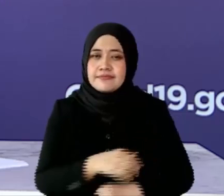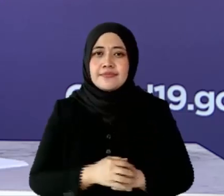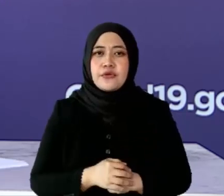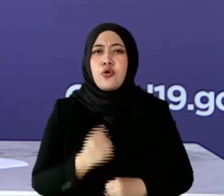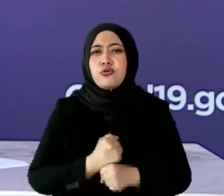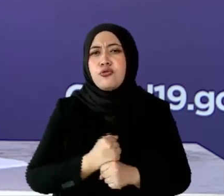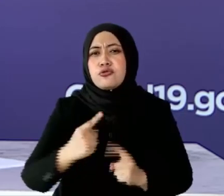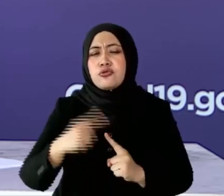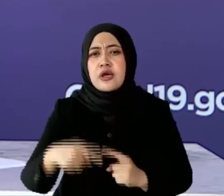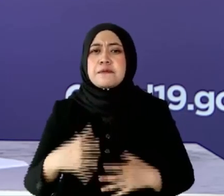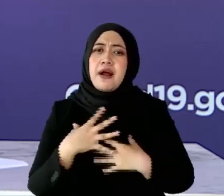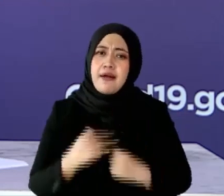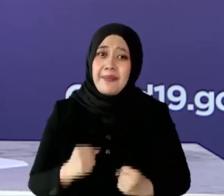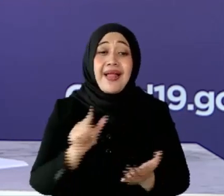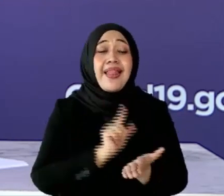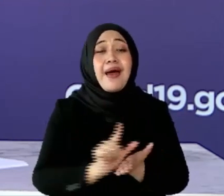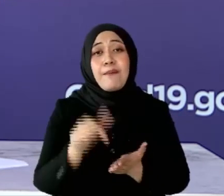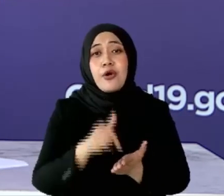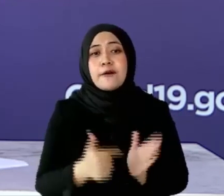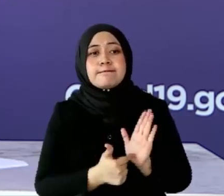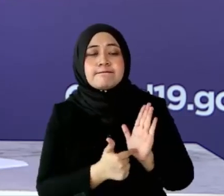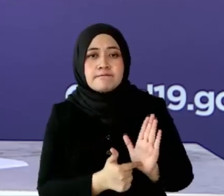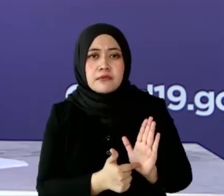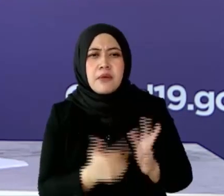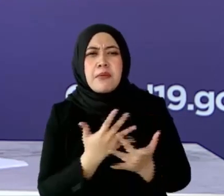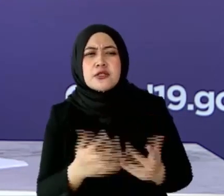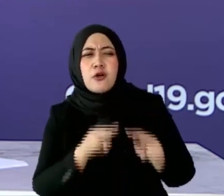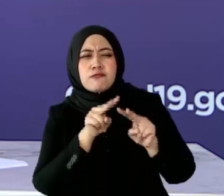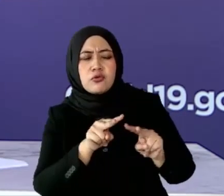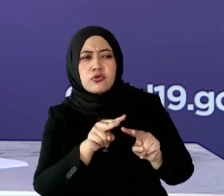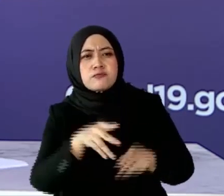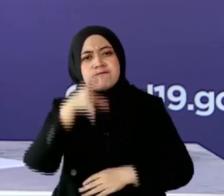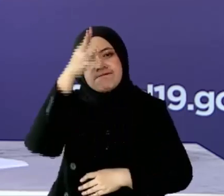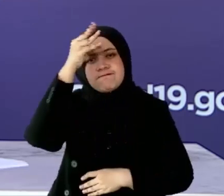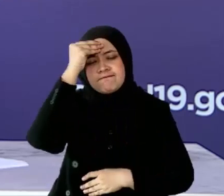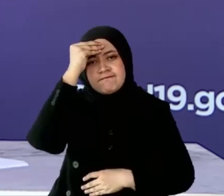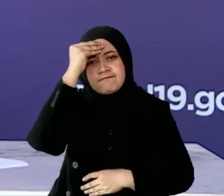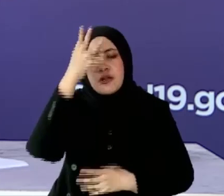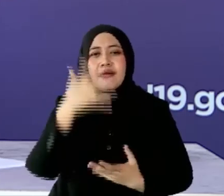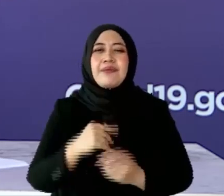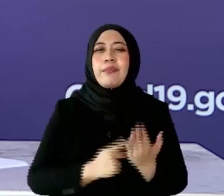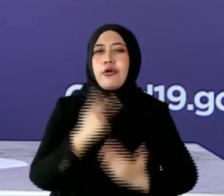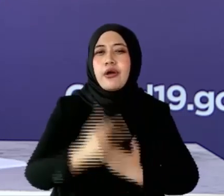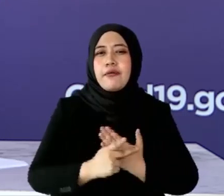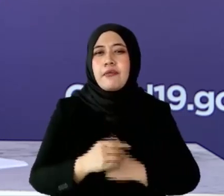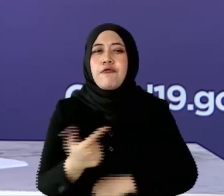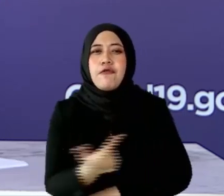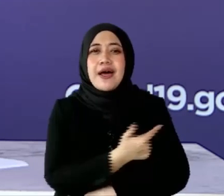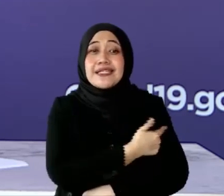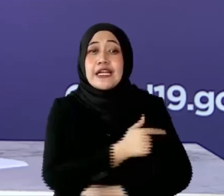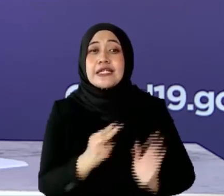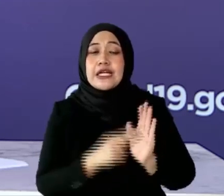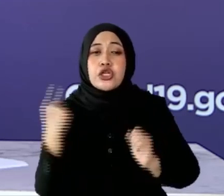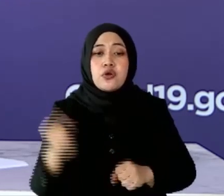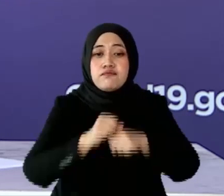Satgas berharap hasil temuan ini dapat diterima dengan baik oleh masyarakat dan program vaksinasi nasional dapat terus